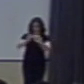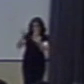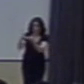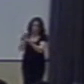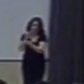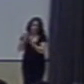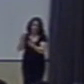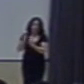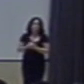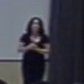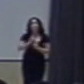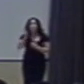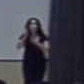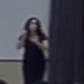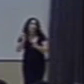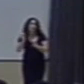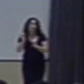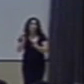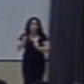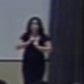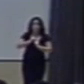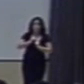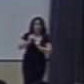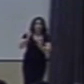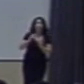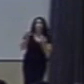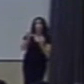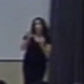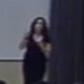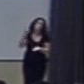la immediatesa és una altra, no? Però jo crec que la immediatesa,